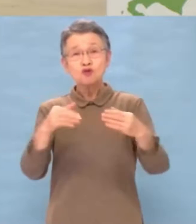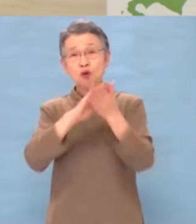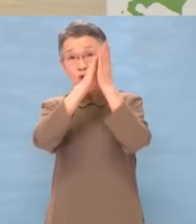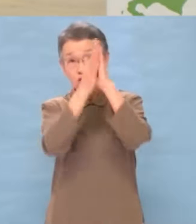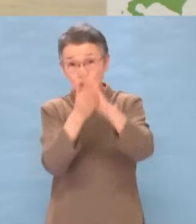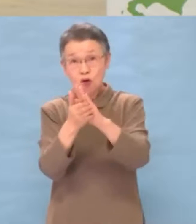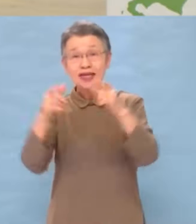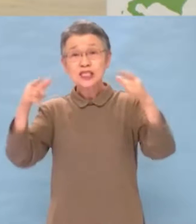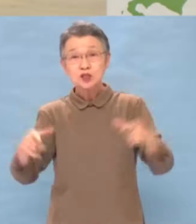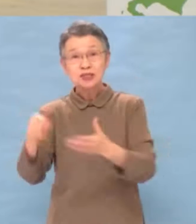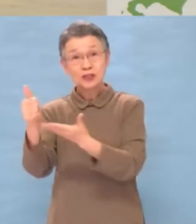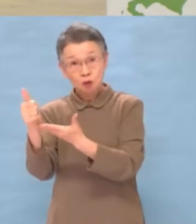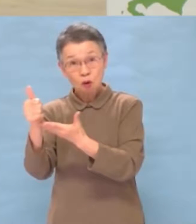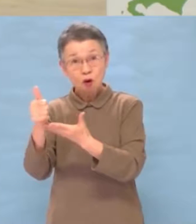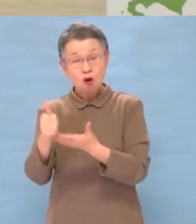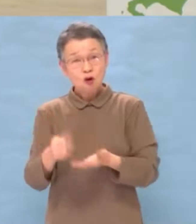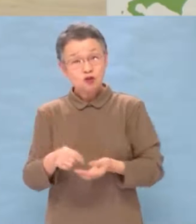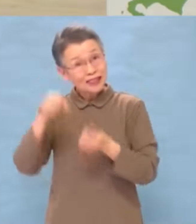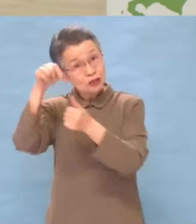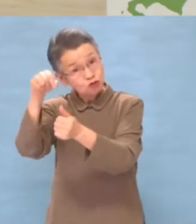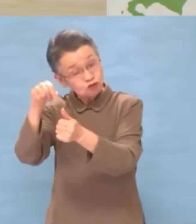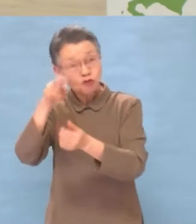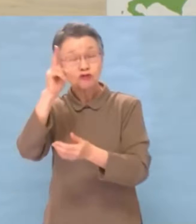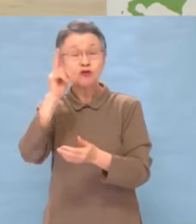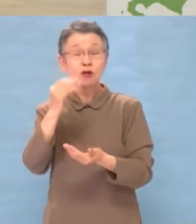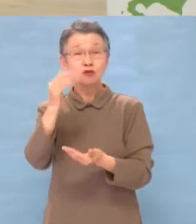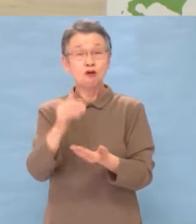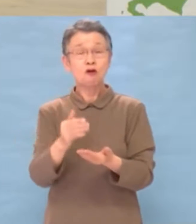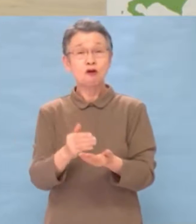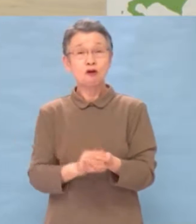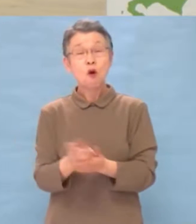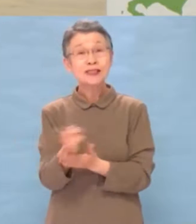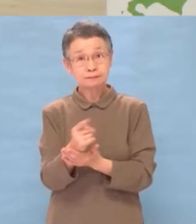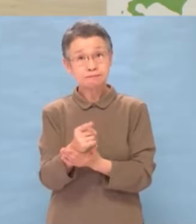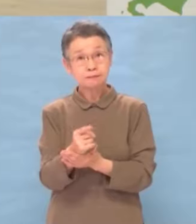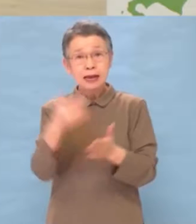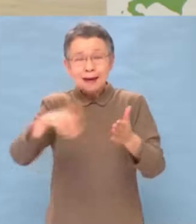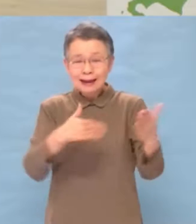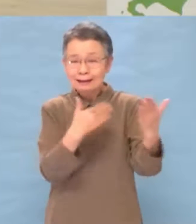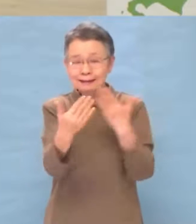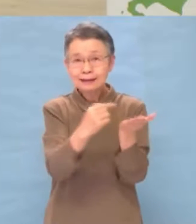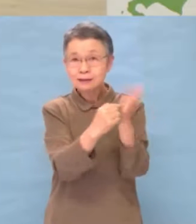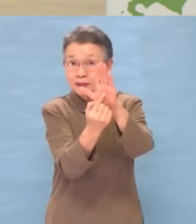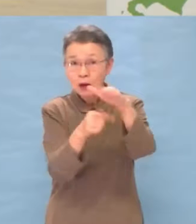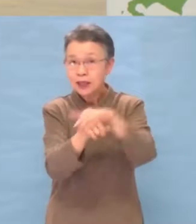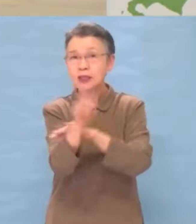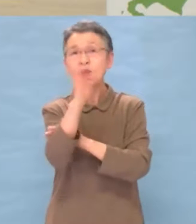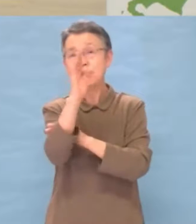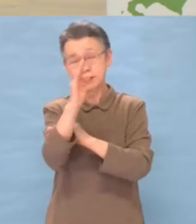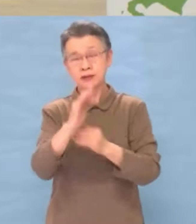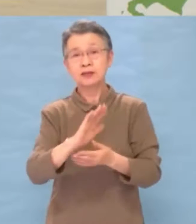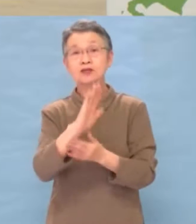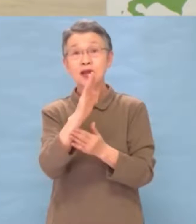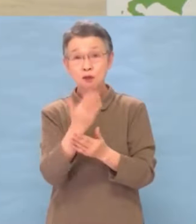を、擁立するように、擁立することを要請する方針、まだ、示しては